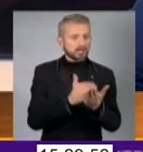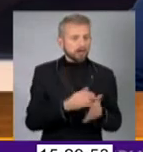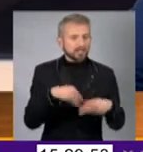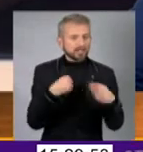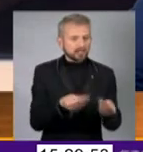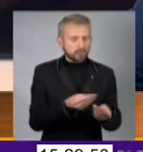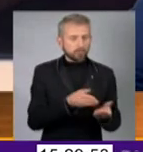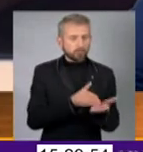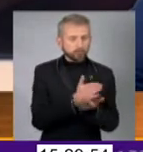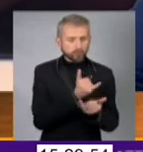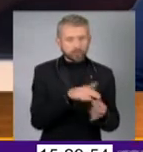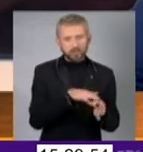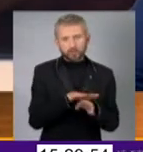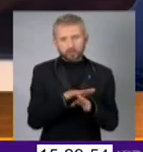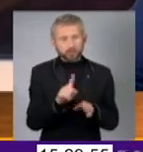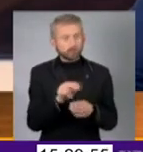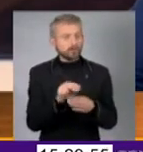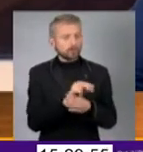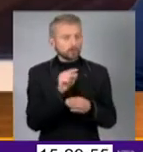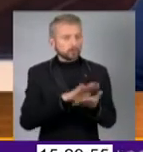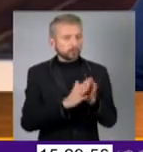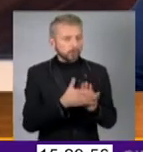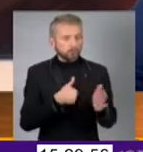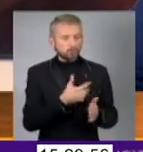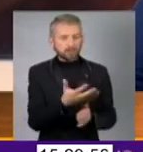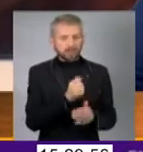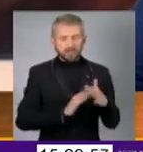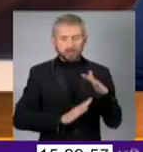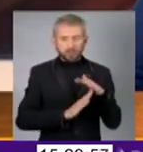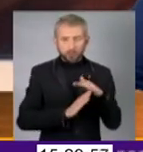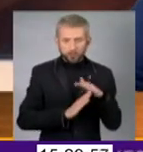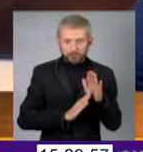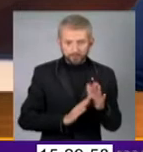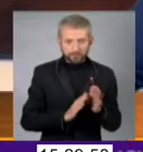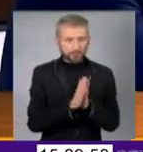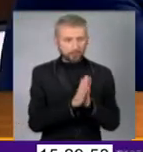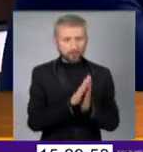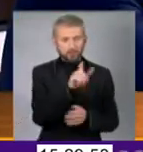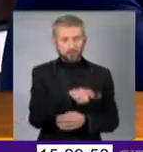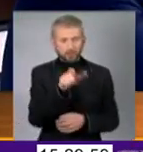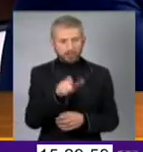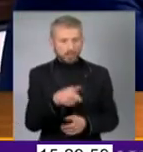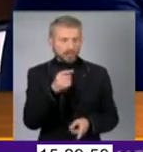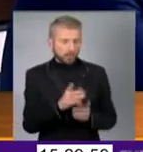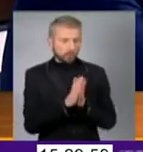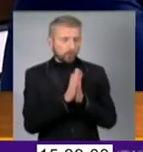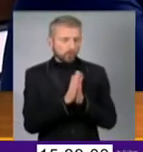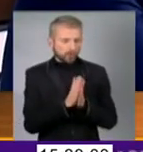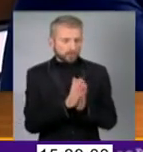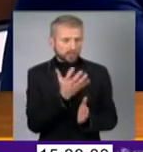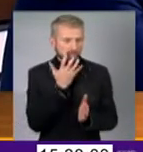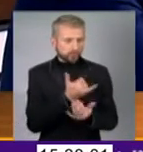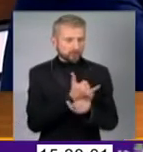є невиконаний. Щоб виправити дану ситуацію, ми взяли тайм-аут, попросили в людей, реально попросили,